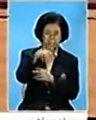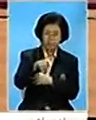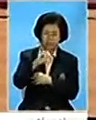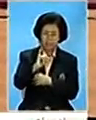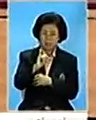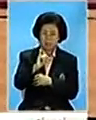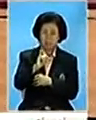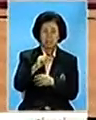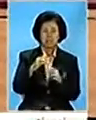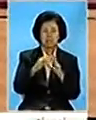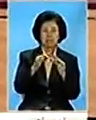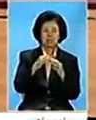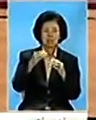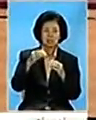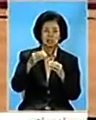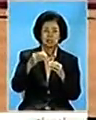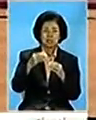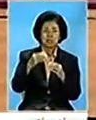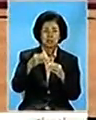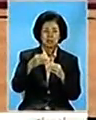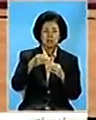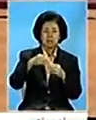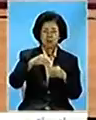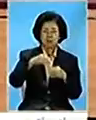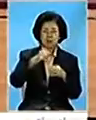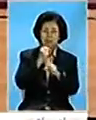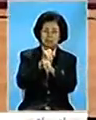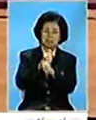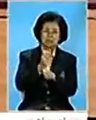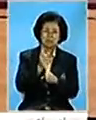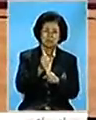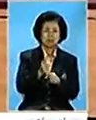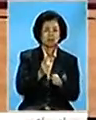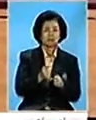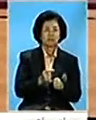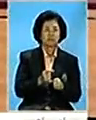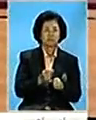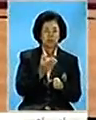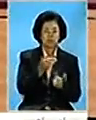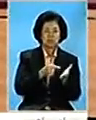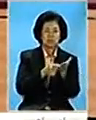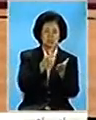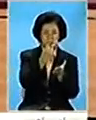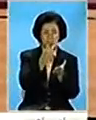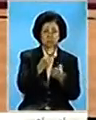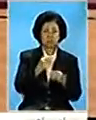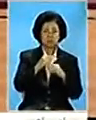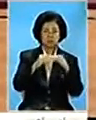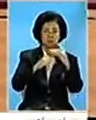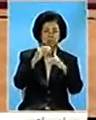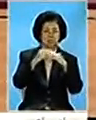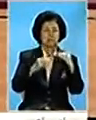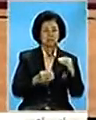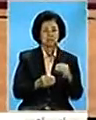outcome ก็คงจะชัดมากกว่านี้นะคะดิฉันขอยกตัวอย่างสัก2โครงการแล้วกันนะคะอย่างในเรื่องของโครง